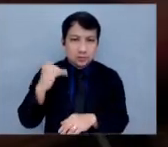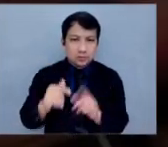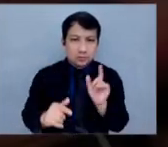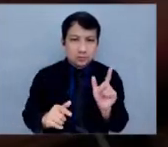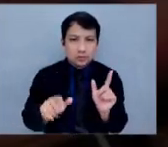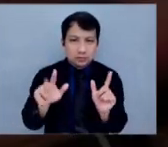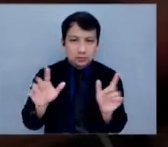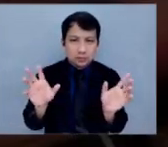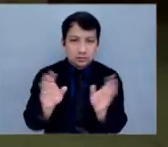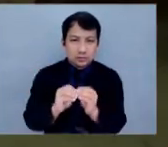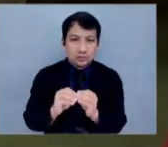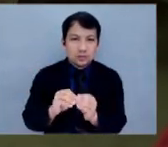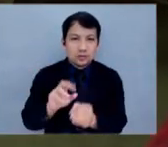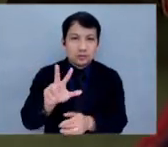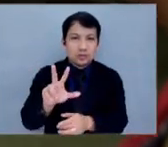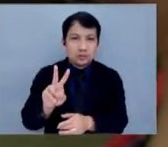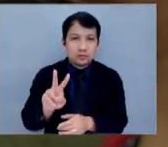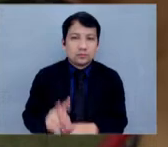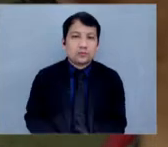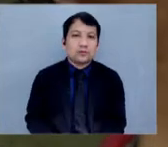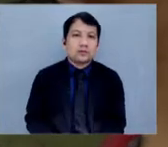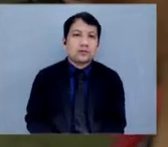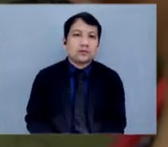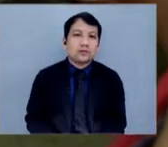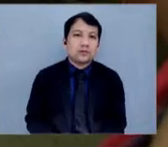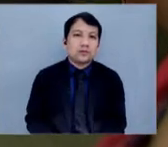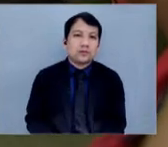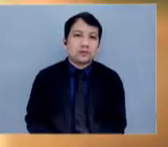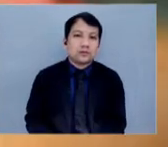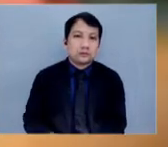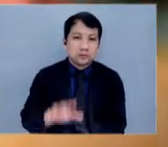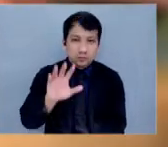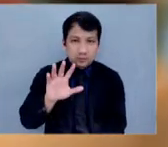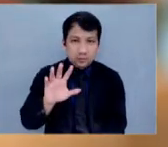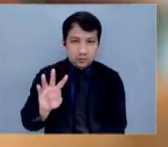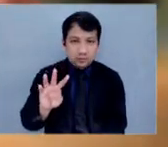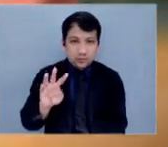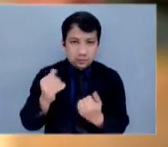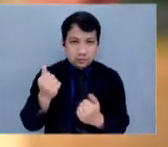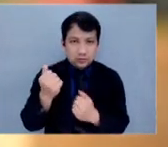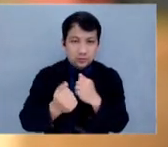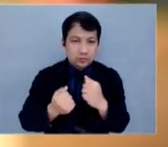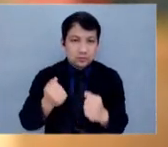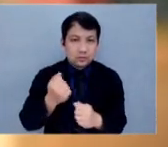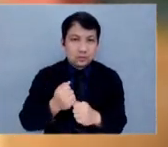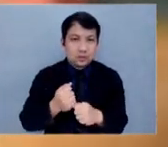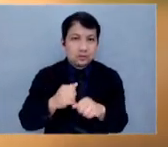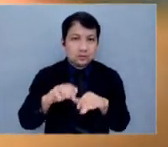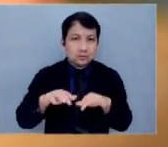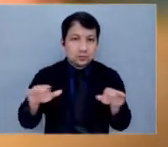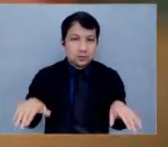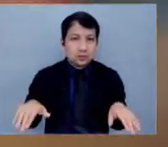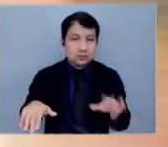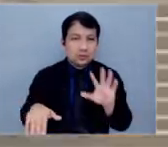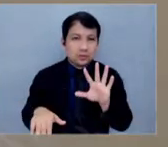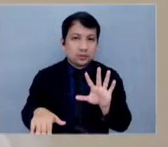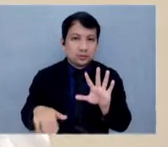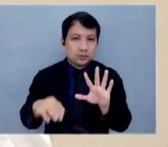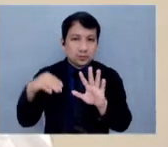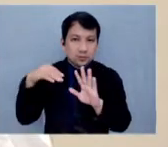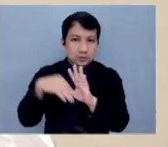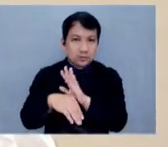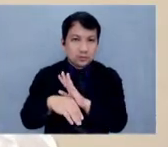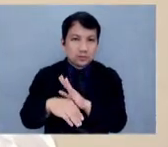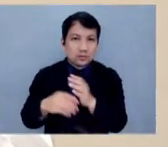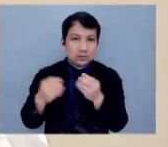lang 32 cases. 54 na ang namatay sa pertussis ngayong taon. Lahat mga batang edad 5 pababa. So dumadami yung very